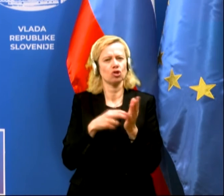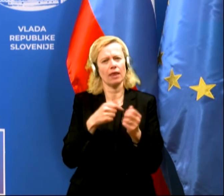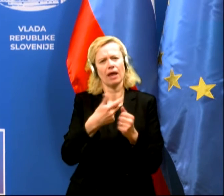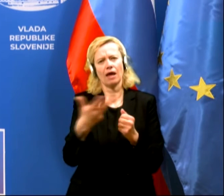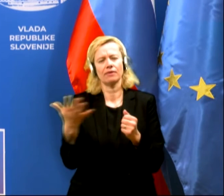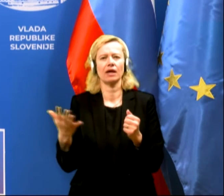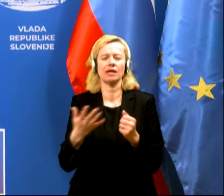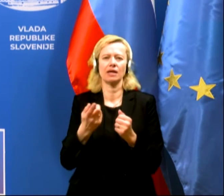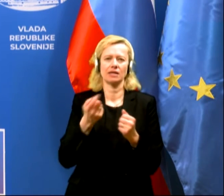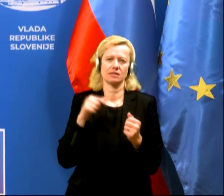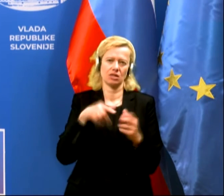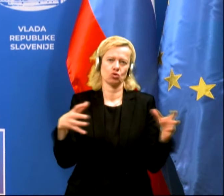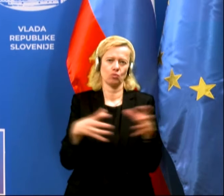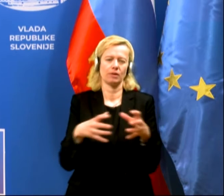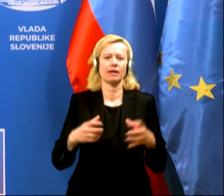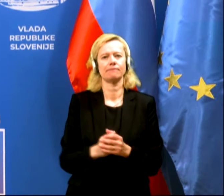iz te skupine.